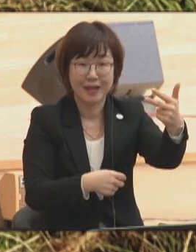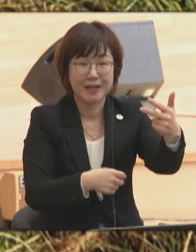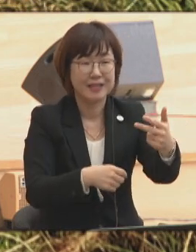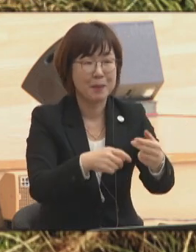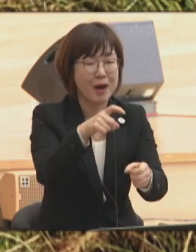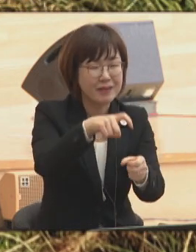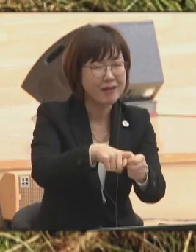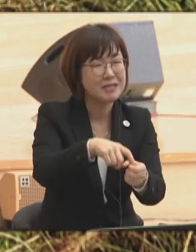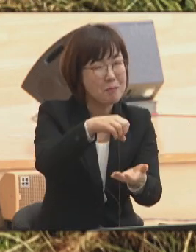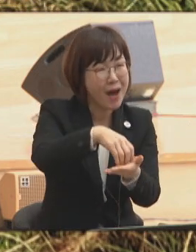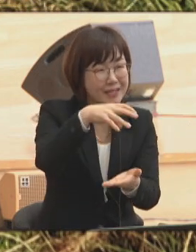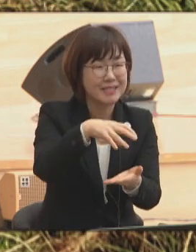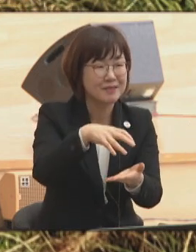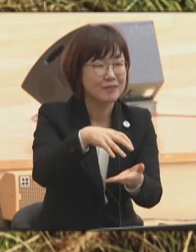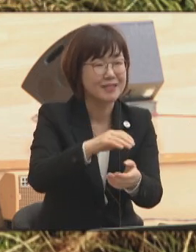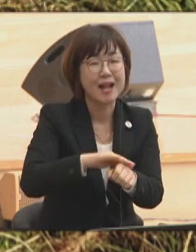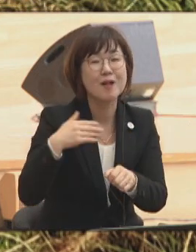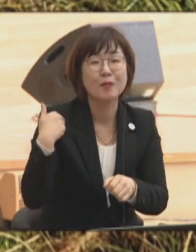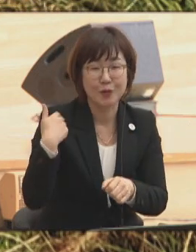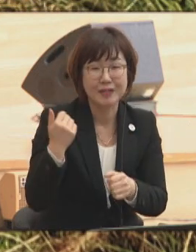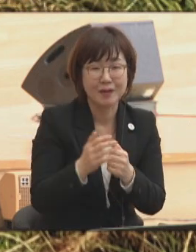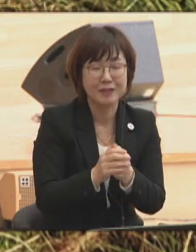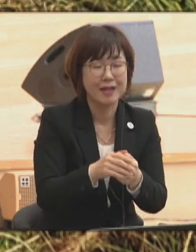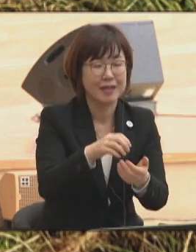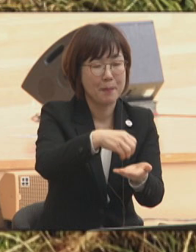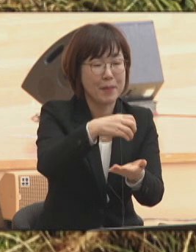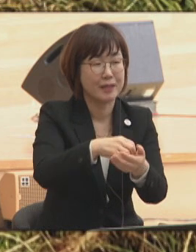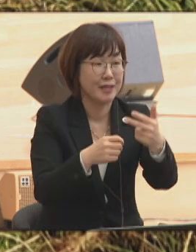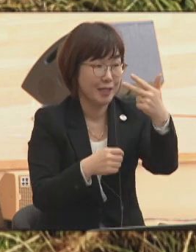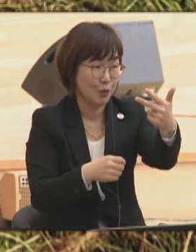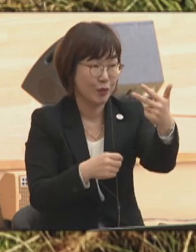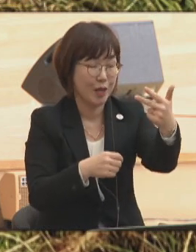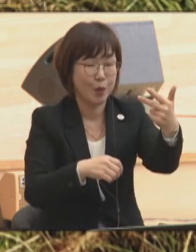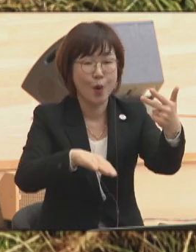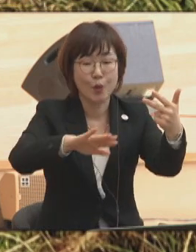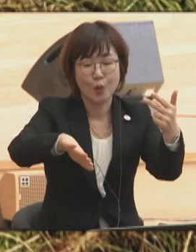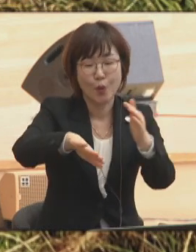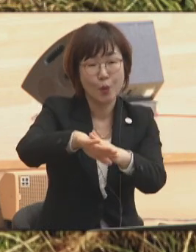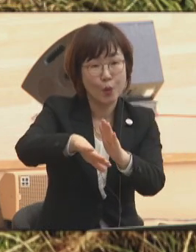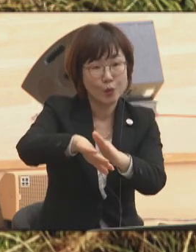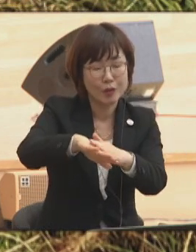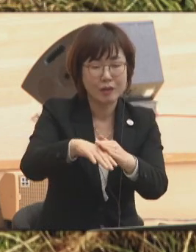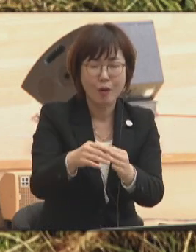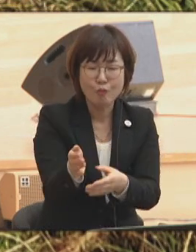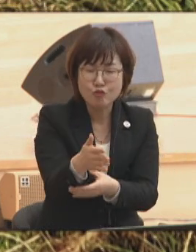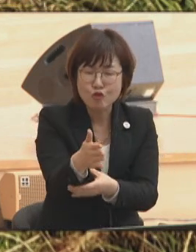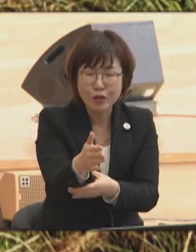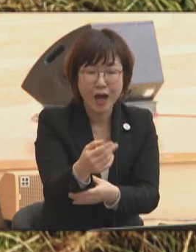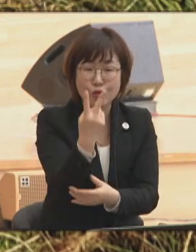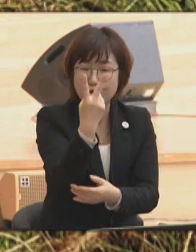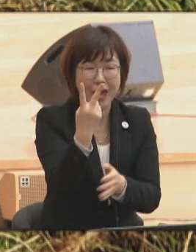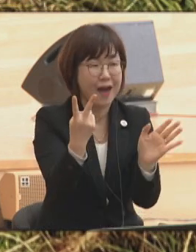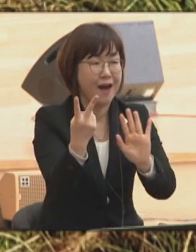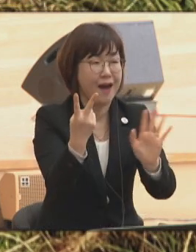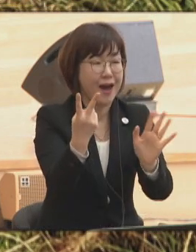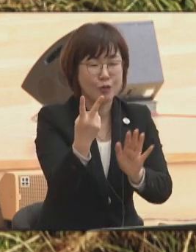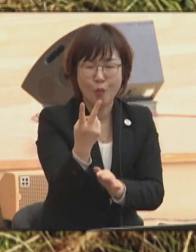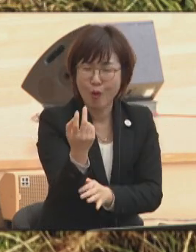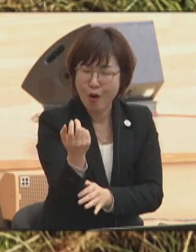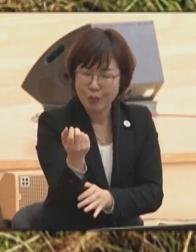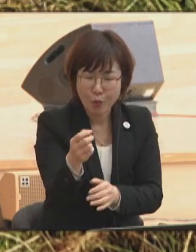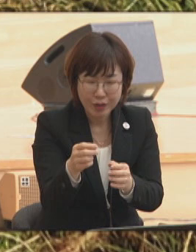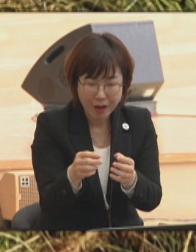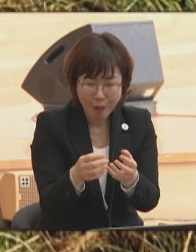사실 빵일 수도 있죠. 우리가 어떻게 표현하냐 차이지만. 왼쪽에는, 여기는 물고기가 두어 마리는 아니고 보다 조금 많이